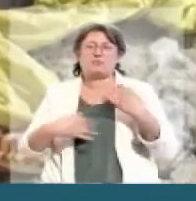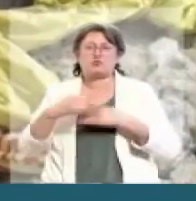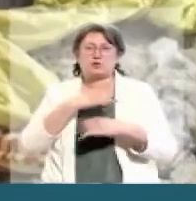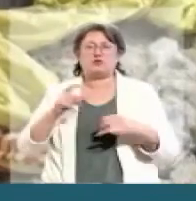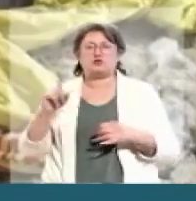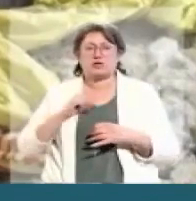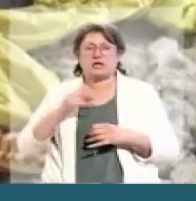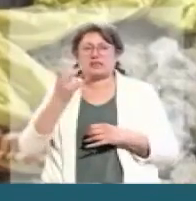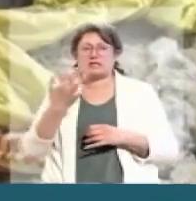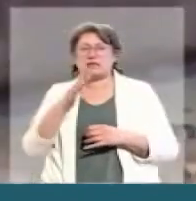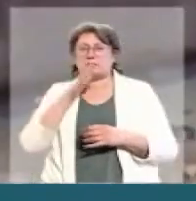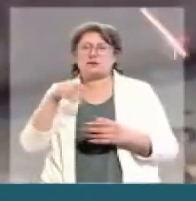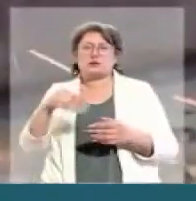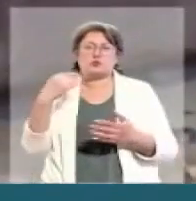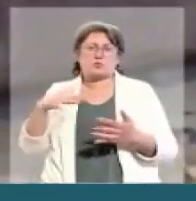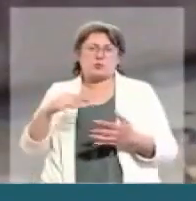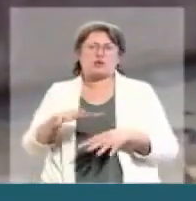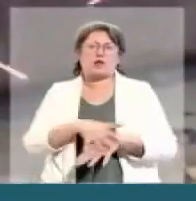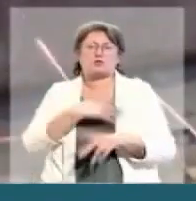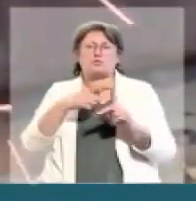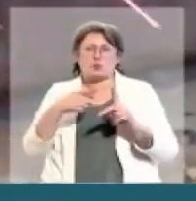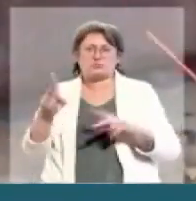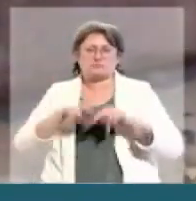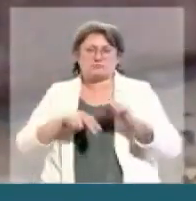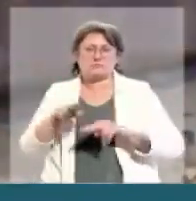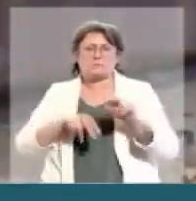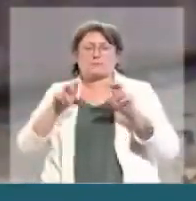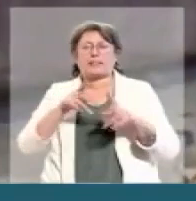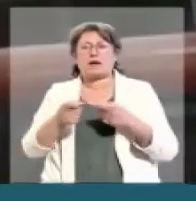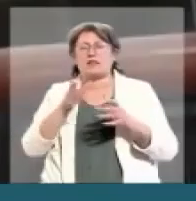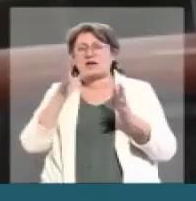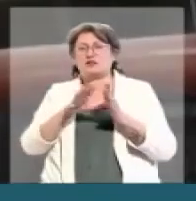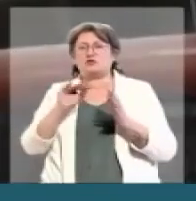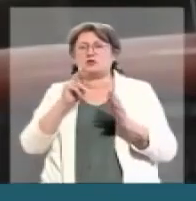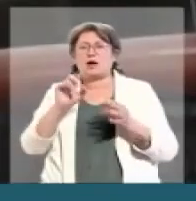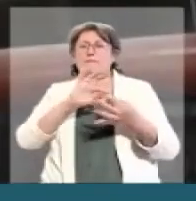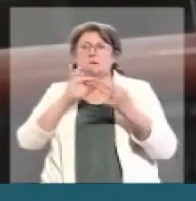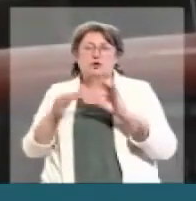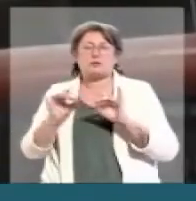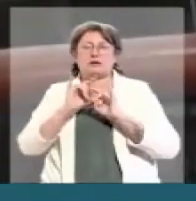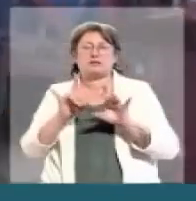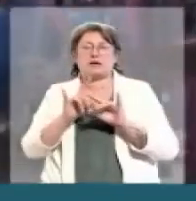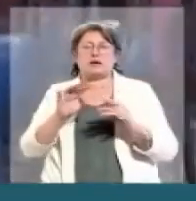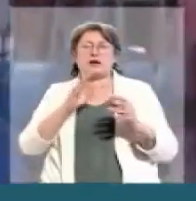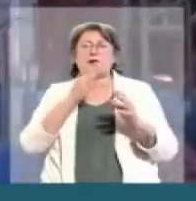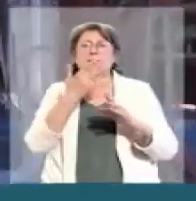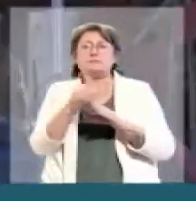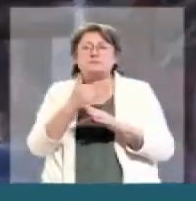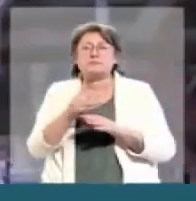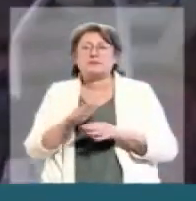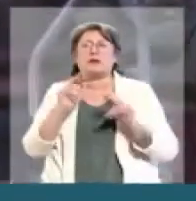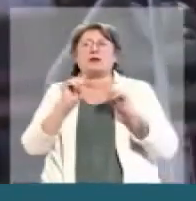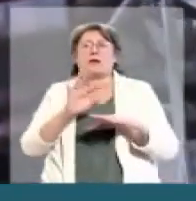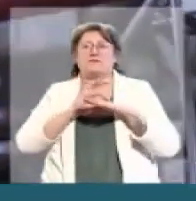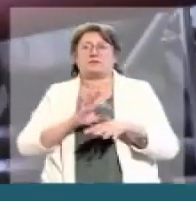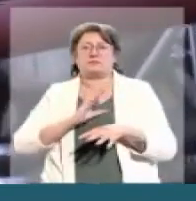и ждали несколько лет, дорогостоящий и долгосрочный. Специалисты управления энергетики ЖКХ подробно рассказали хронологию, как велись работы